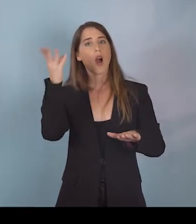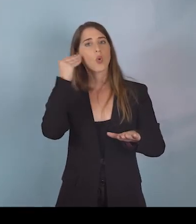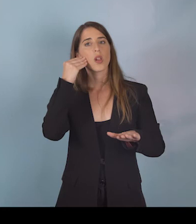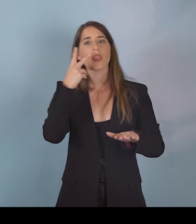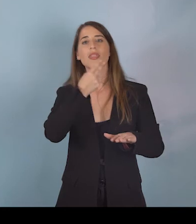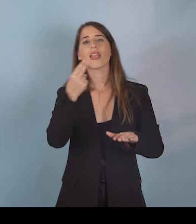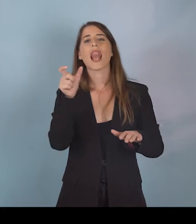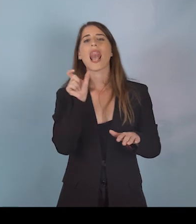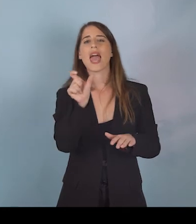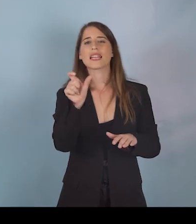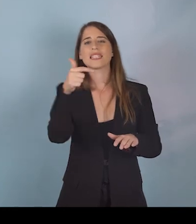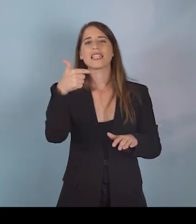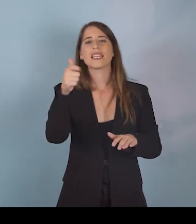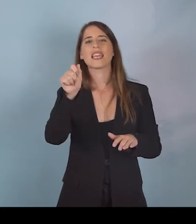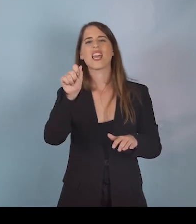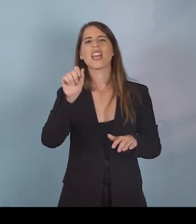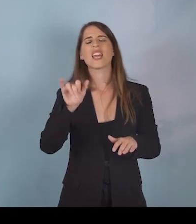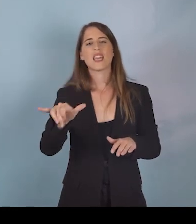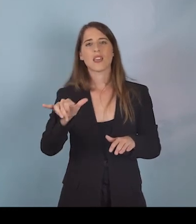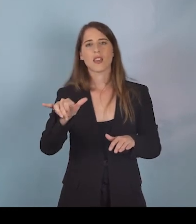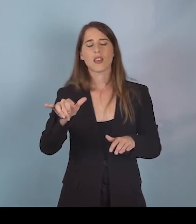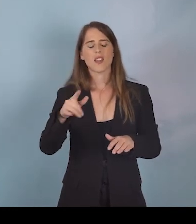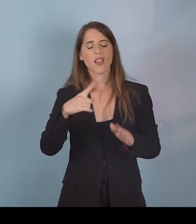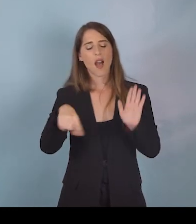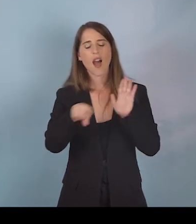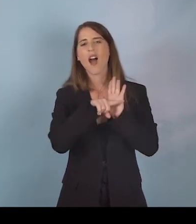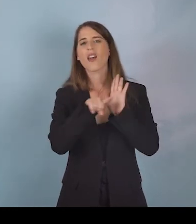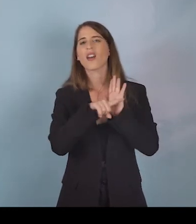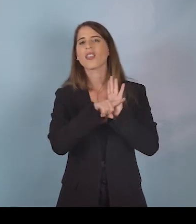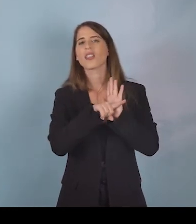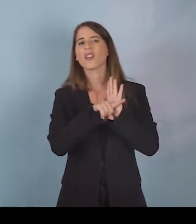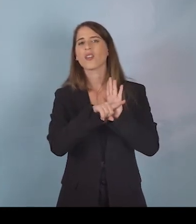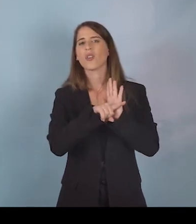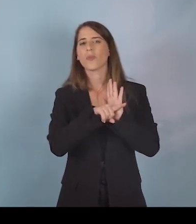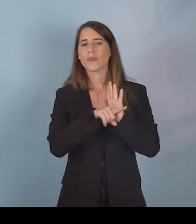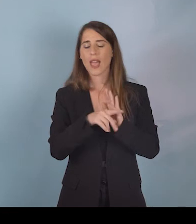84% παιδιά ακούν στο σχολείο το γκέι με αρνητική χρειά, έτσι.